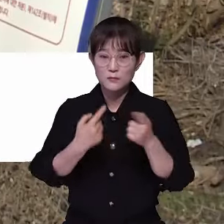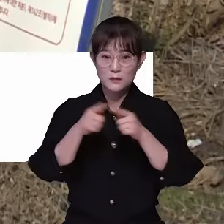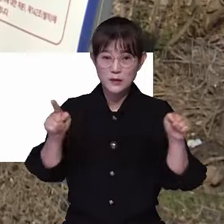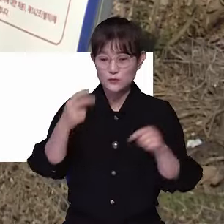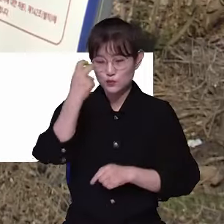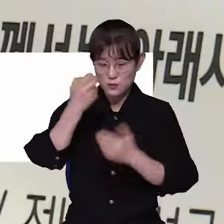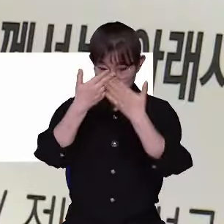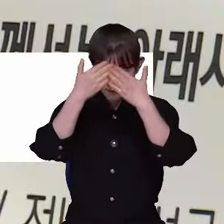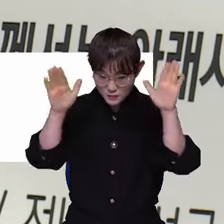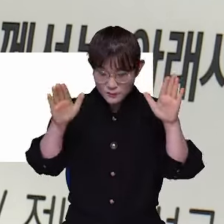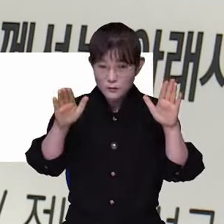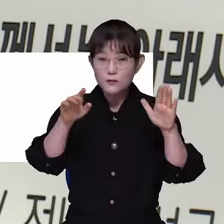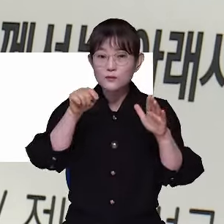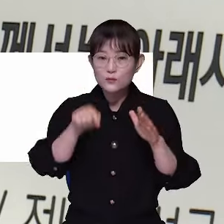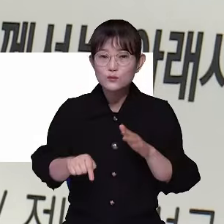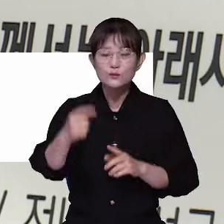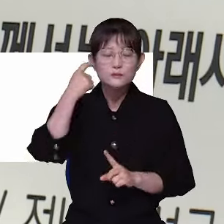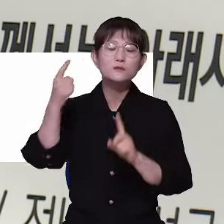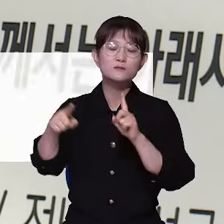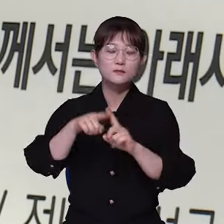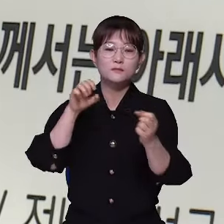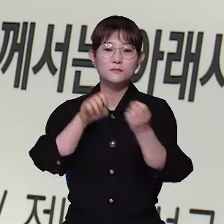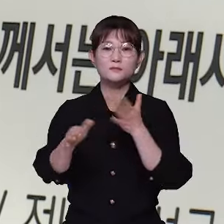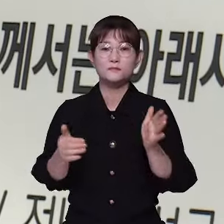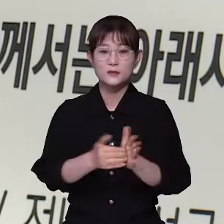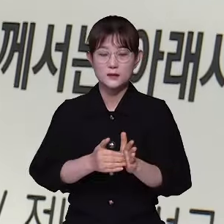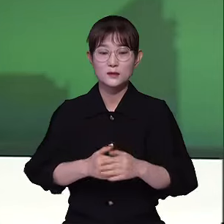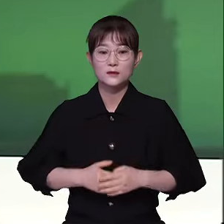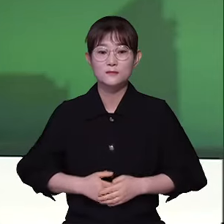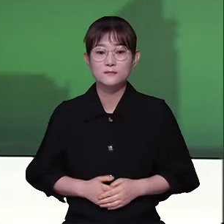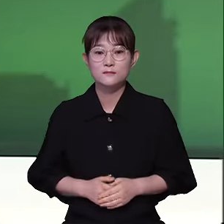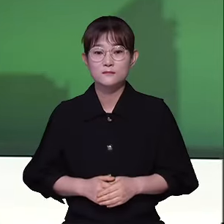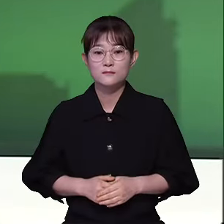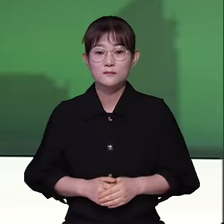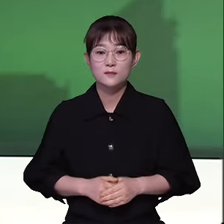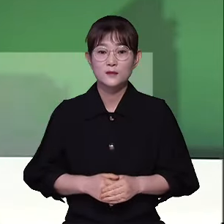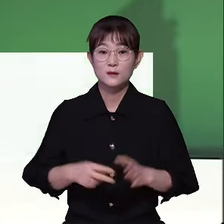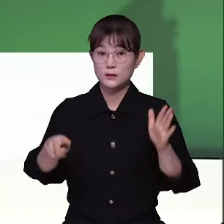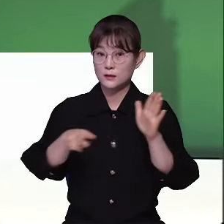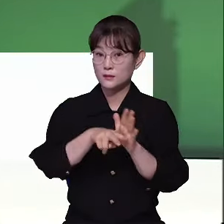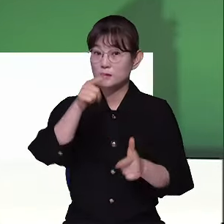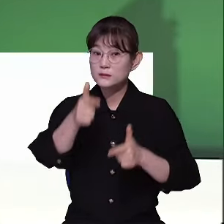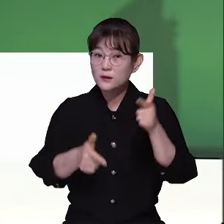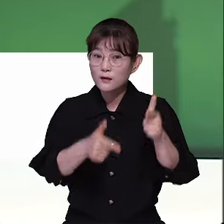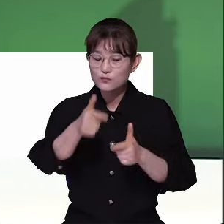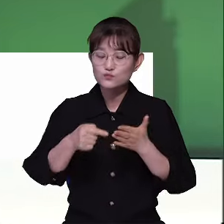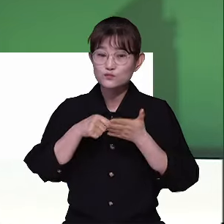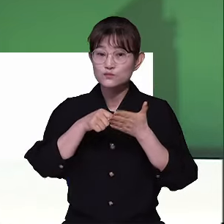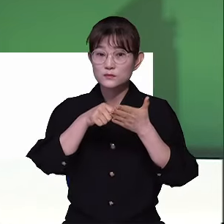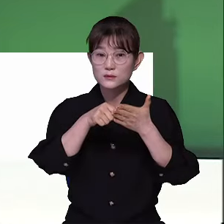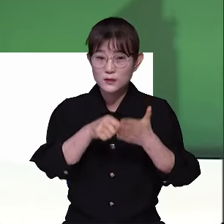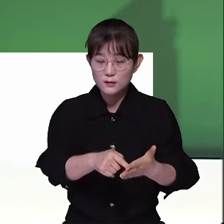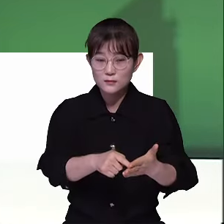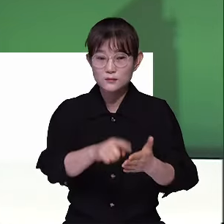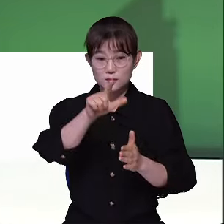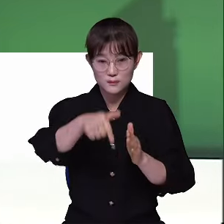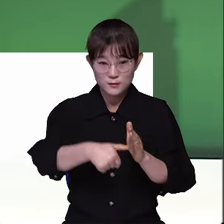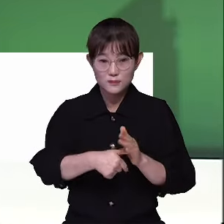조사 면제에 대해서도 긍정적인 답변을 내놨습니다. 2단계 사업을 추진하는